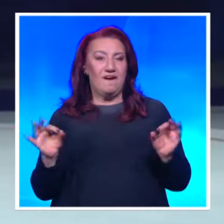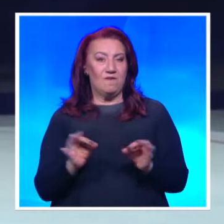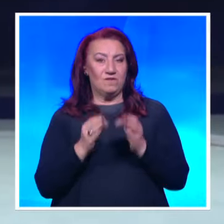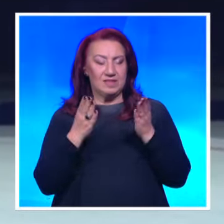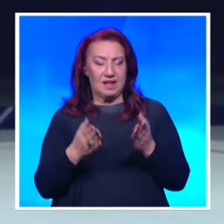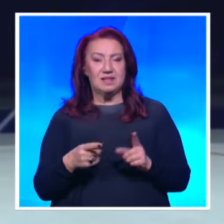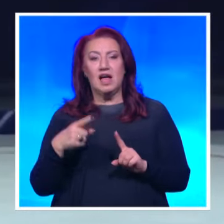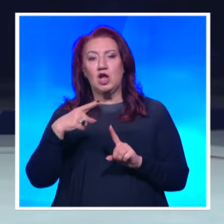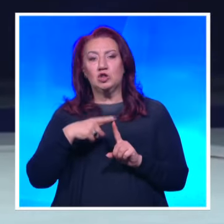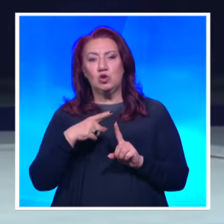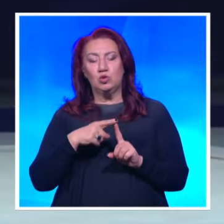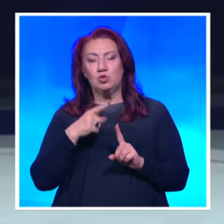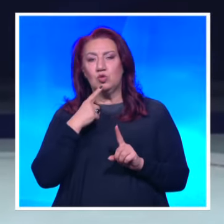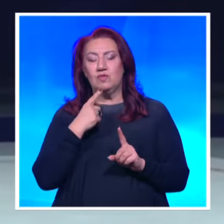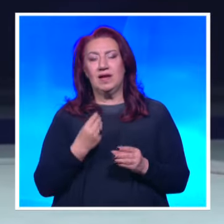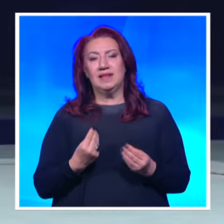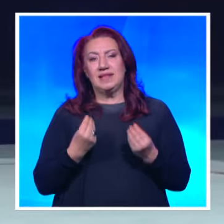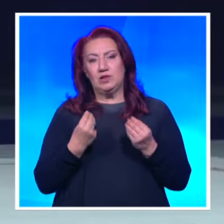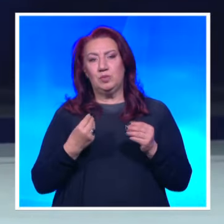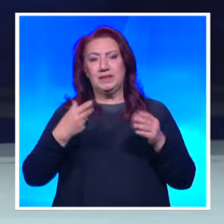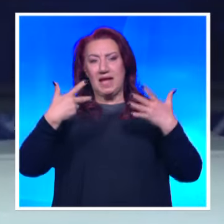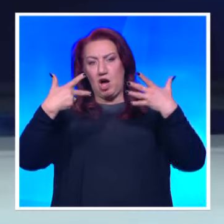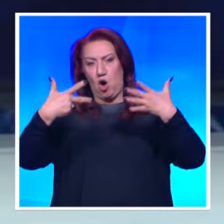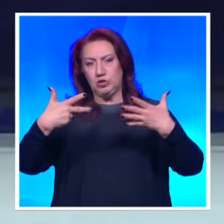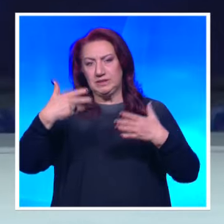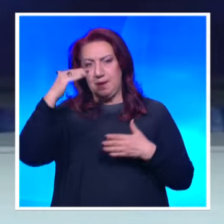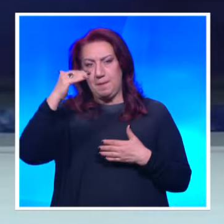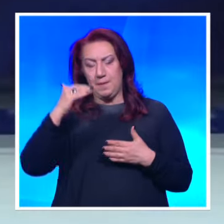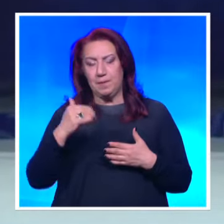Тодорова намери място сред най-добрите 8 на